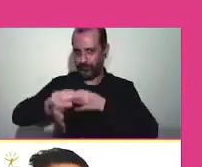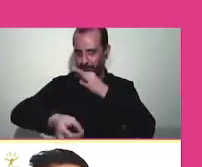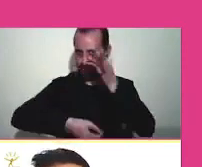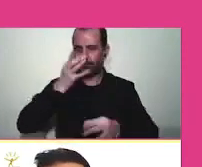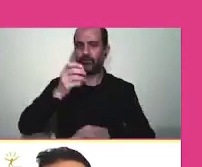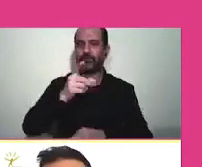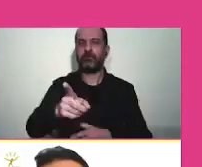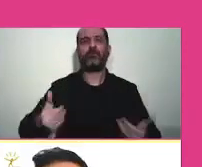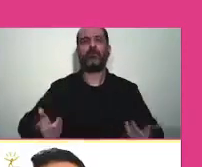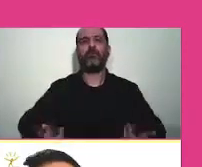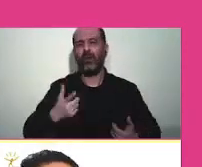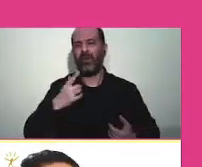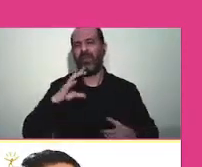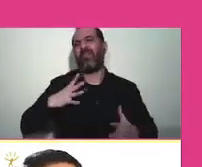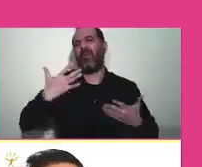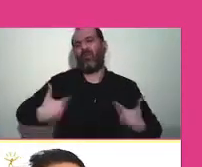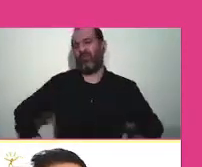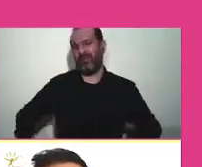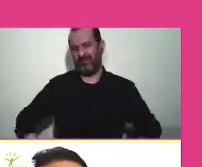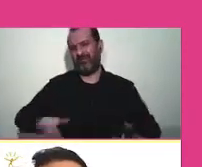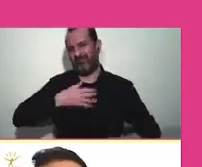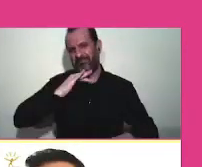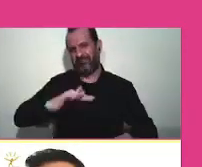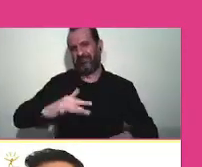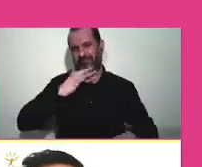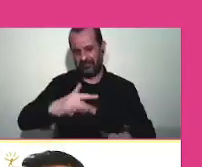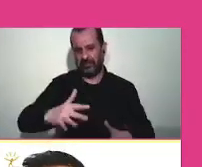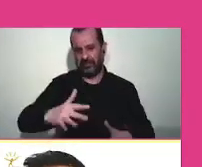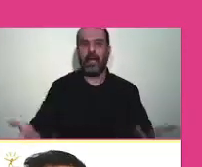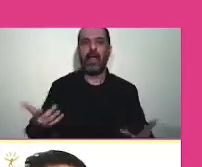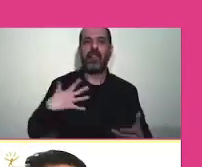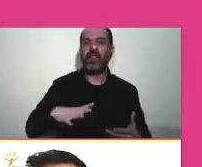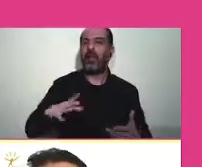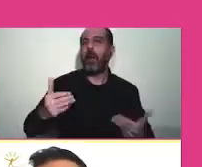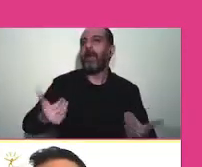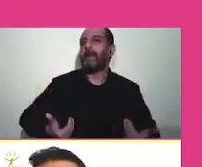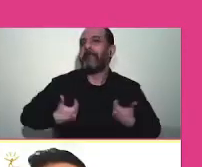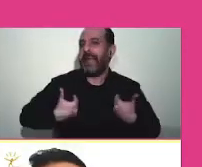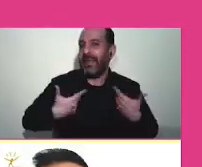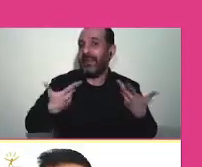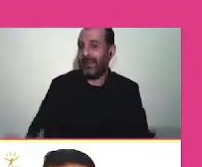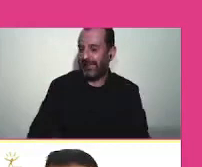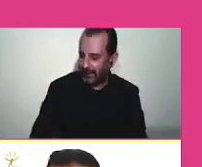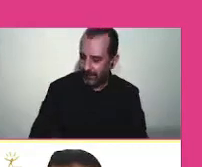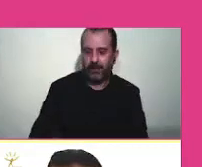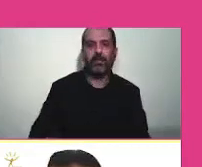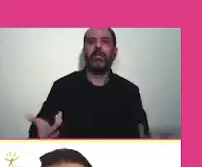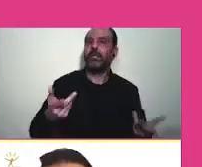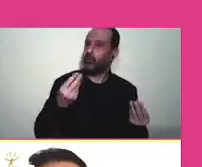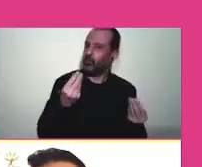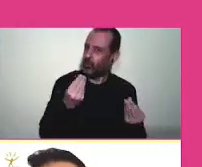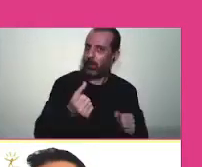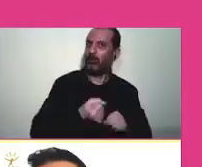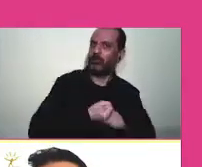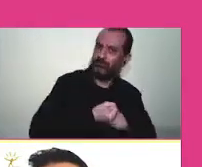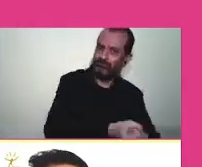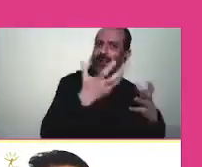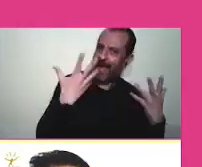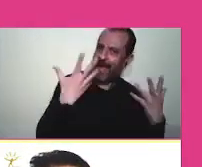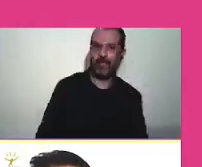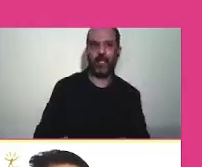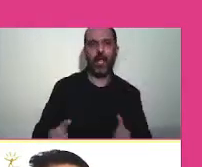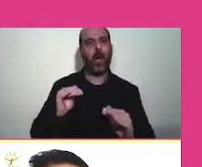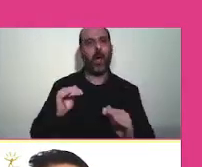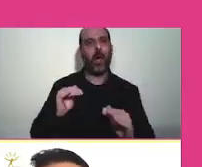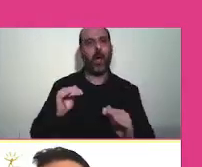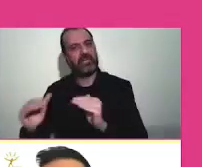σας κουράσω άλλο, είναι ένα μέσο συνηγορίας και προάσπισης δικαιωμάτων για ευάλωτες ομάδες, όπως και για τη δικιά μας. Όπως πολύ καλά καταλαβαίνετε, στα